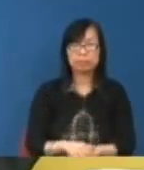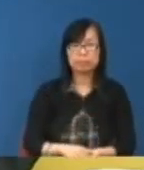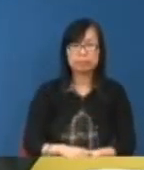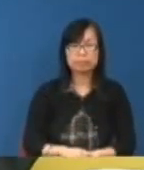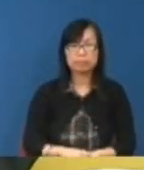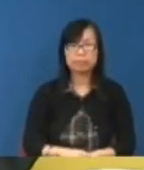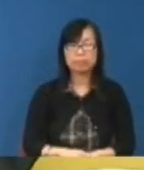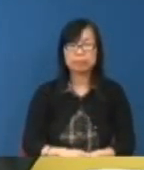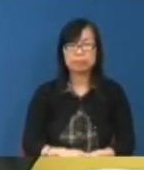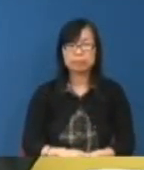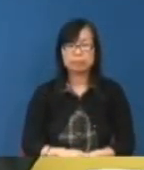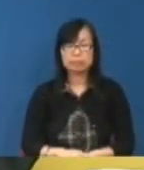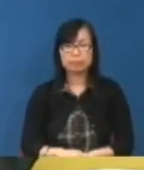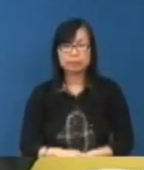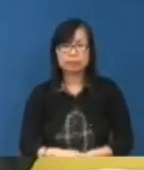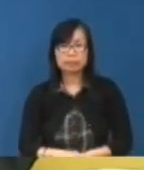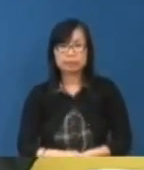有